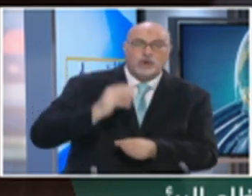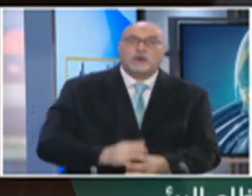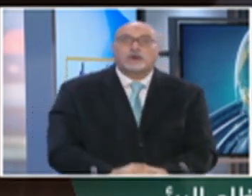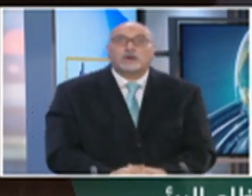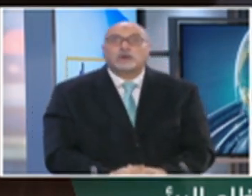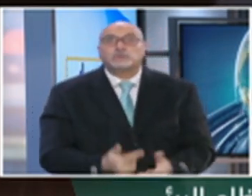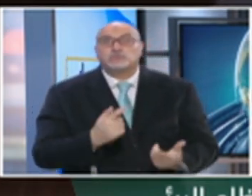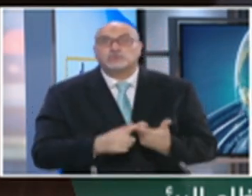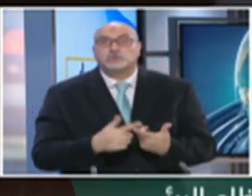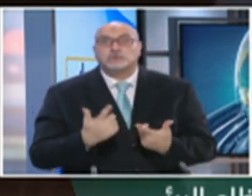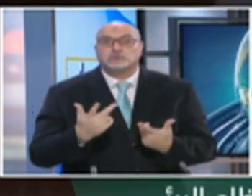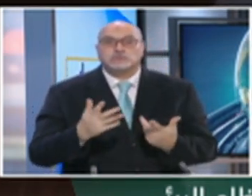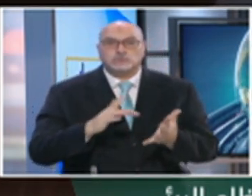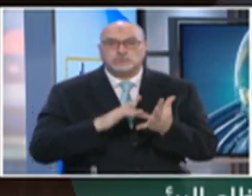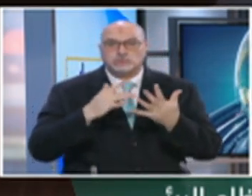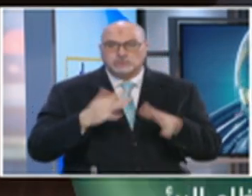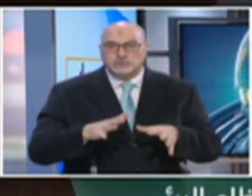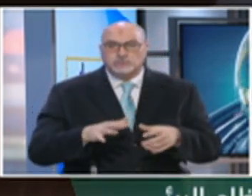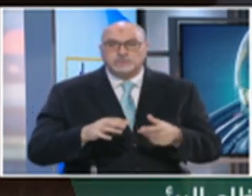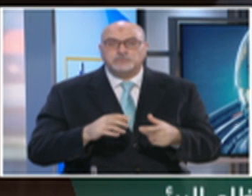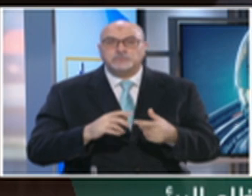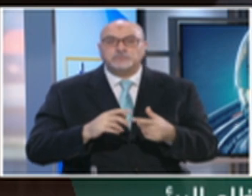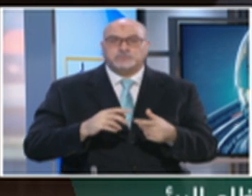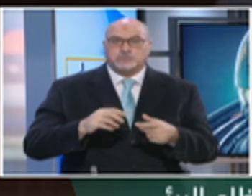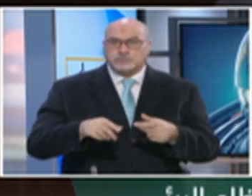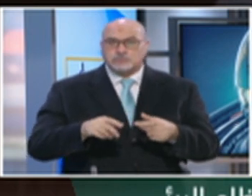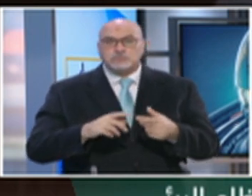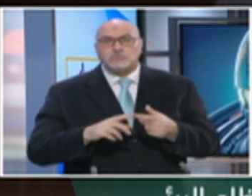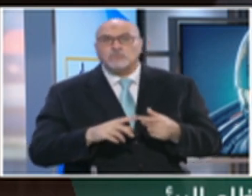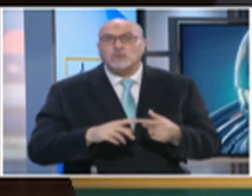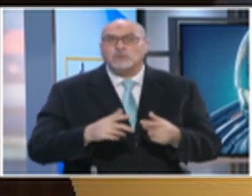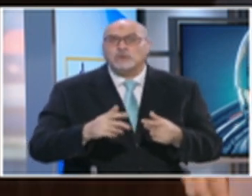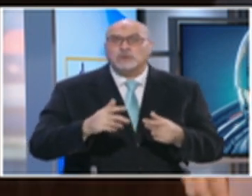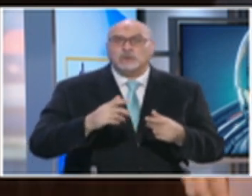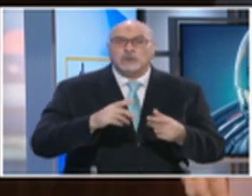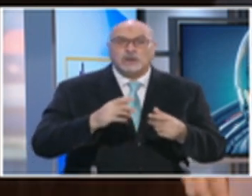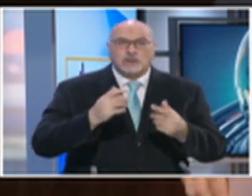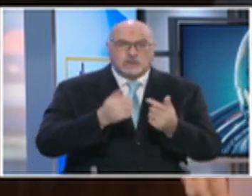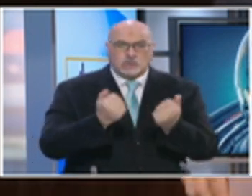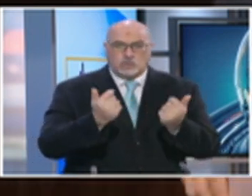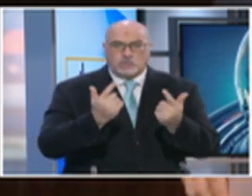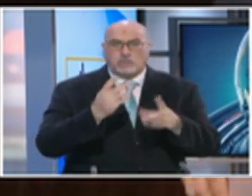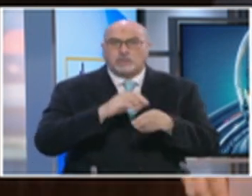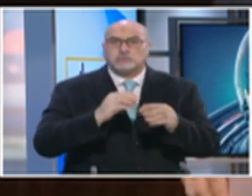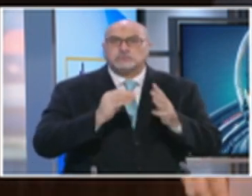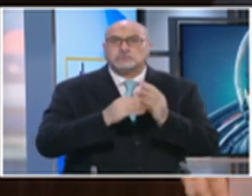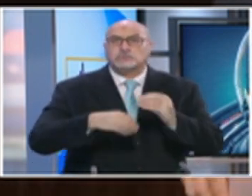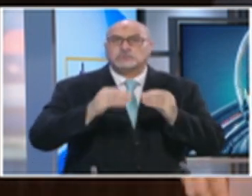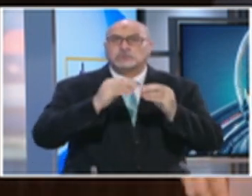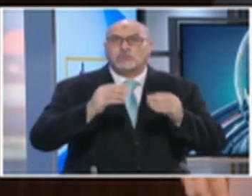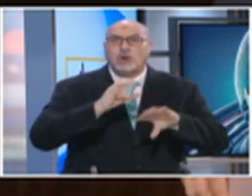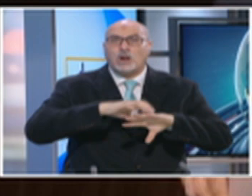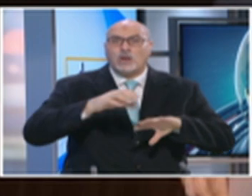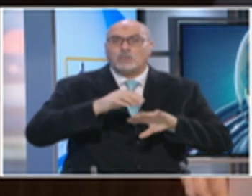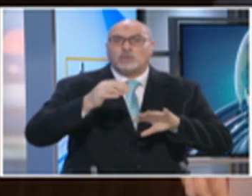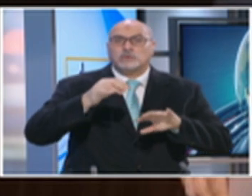أنشأت الحكومة صندوق خاص بالشركات الناشئة لتيسير الحصول على التمويل، وتم تعديل تنظيم البنك المركزي